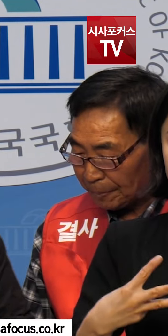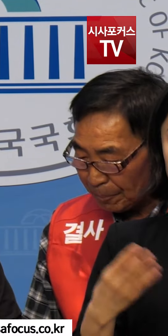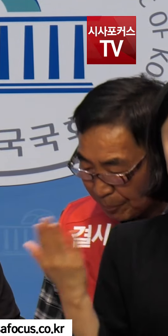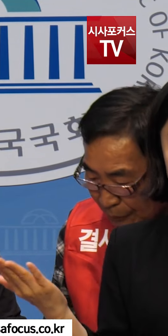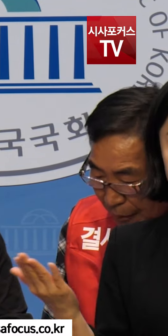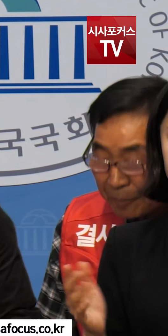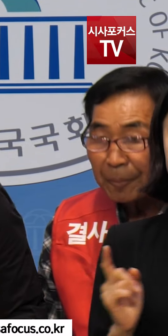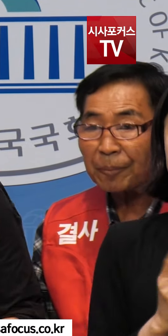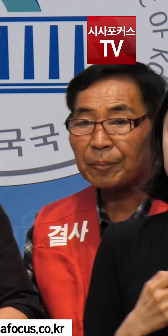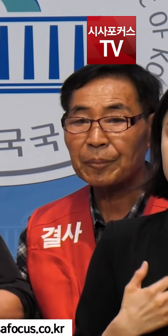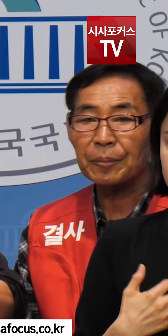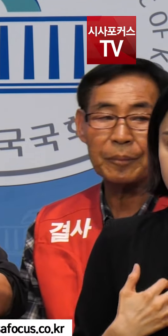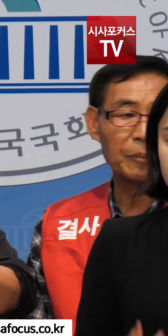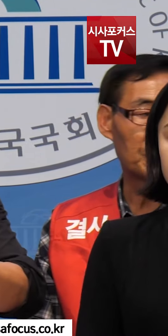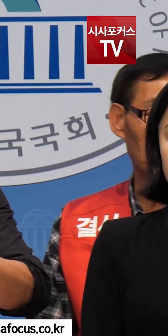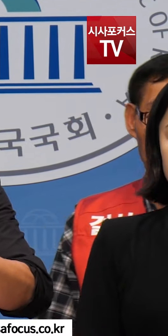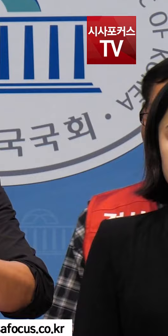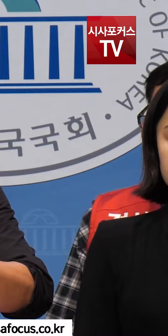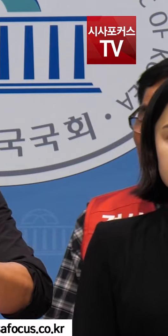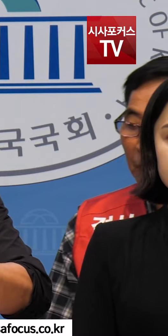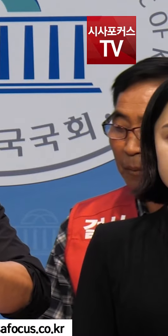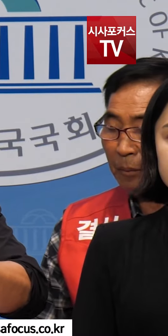반갑습니다.